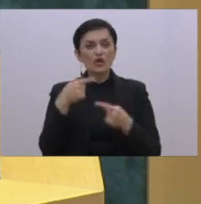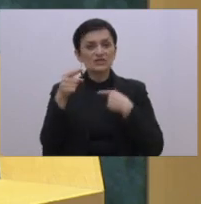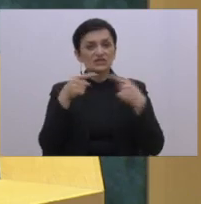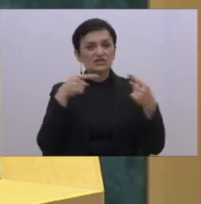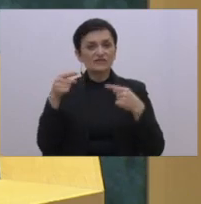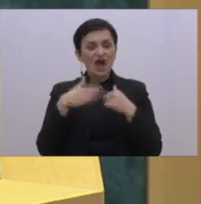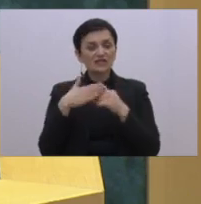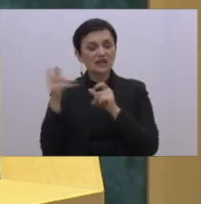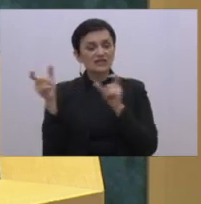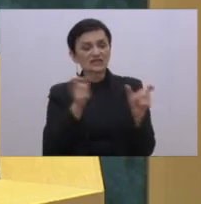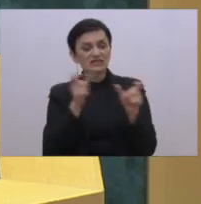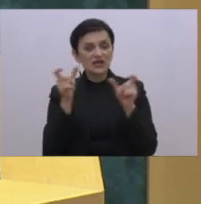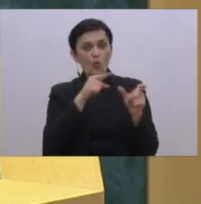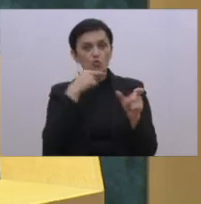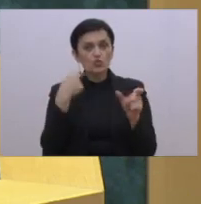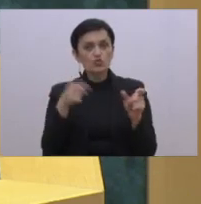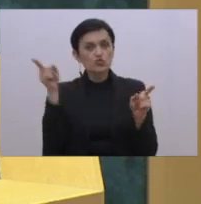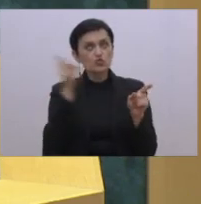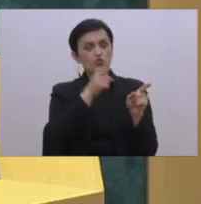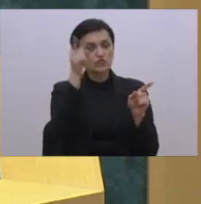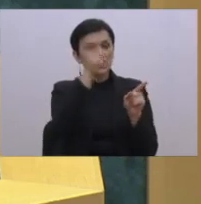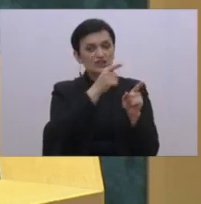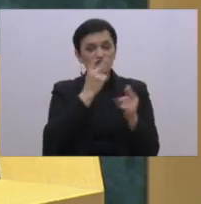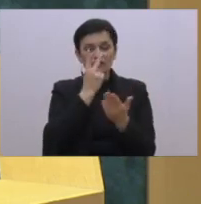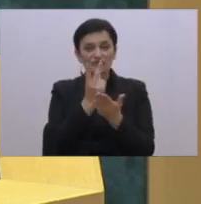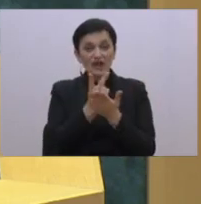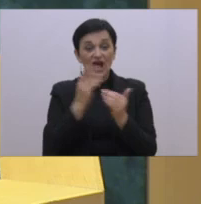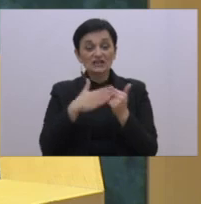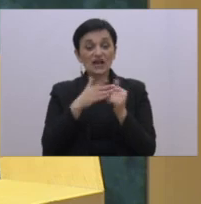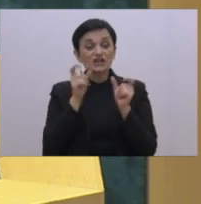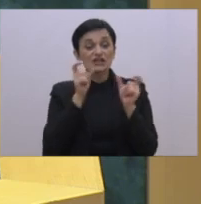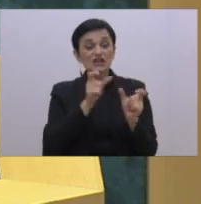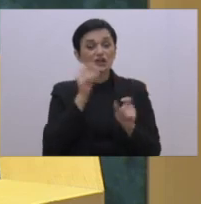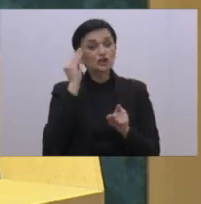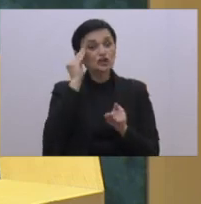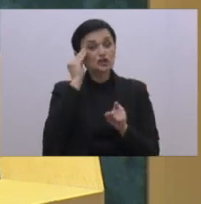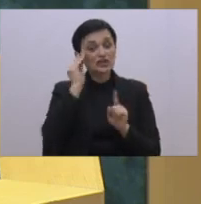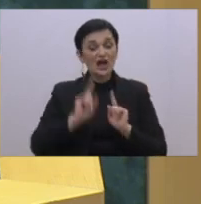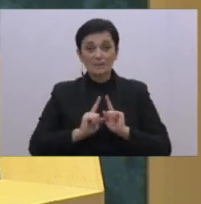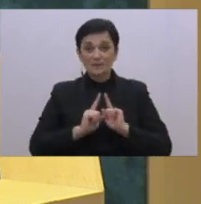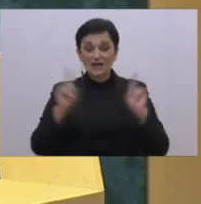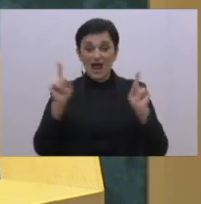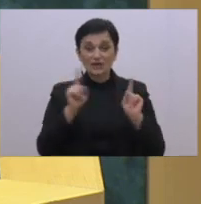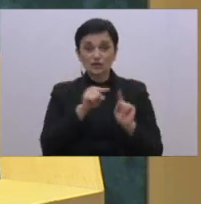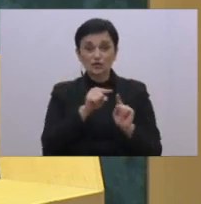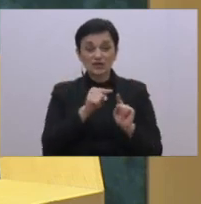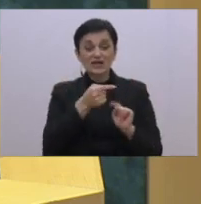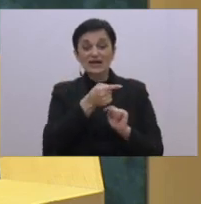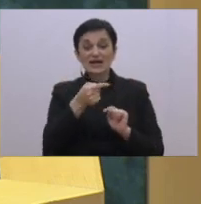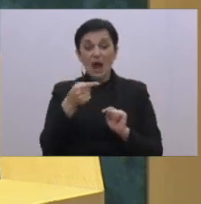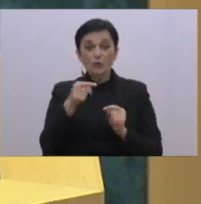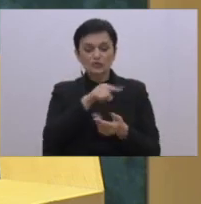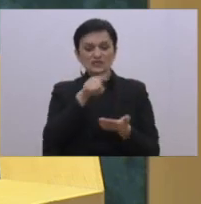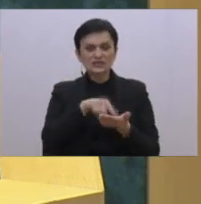სახის სანქციები რუსეთის მიმართ. ხედავთ, რომ სანქციების შინაარსი და განსაკუთრებით კი მისგან გამონაკლისების